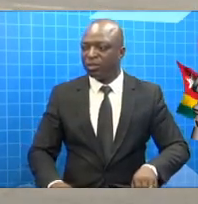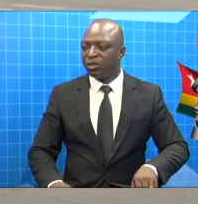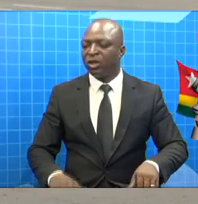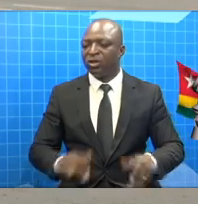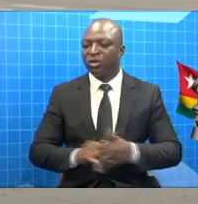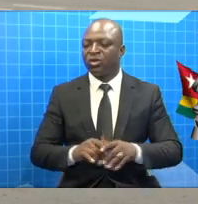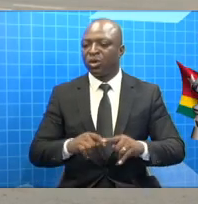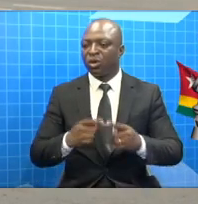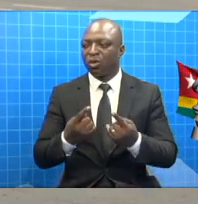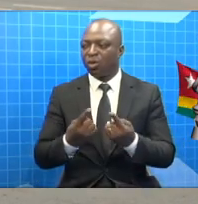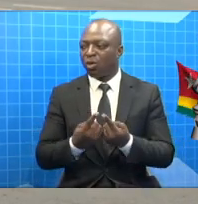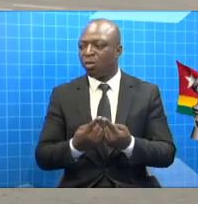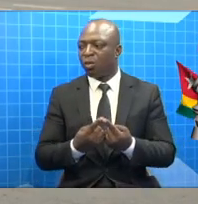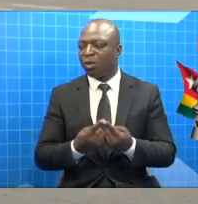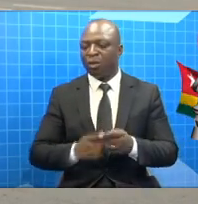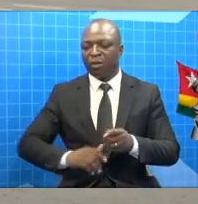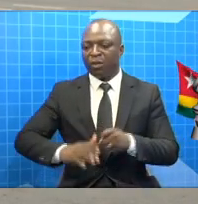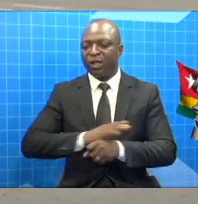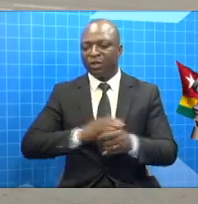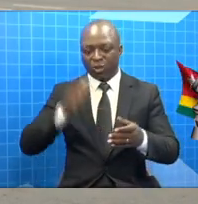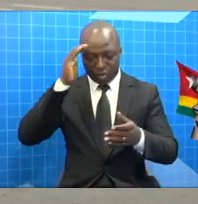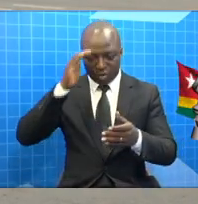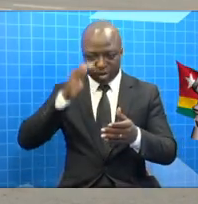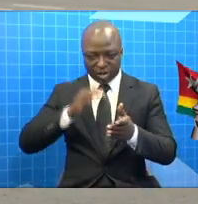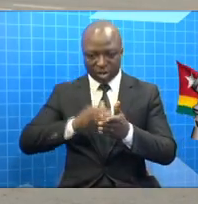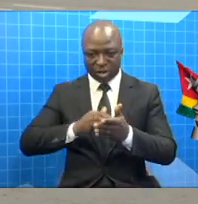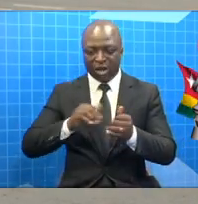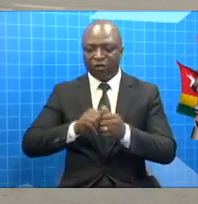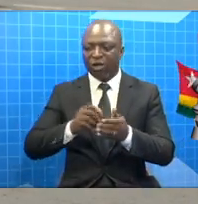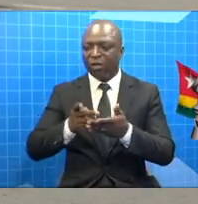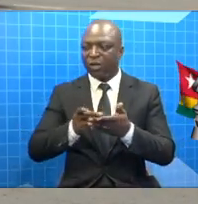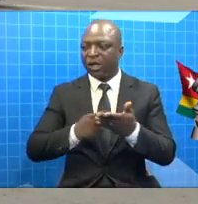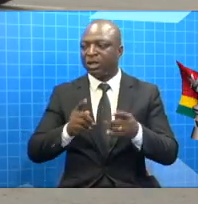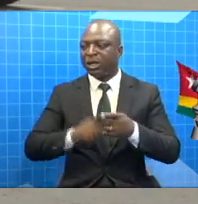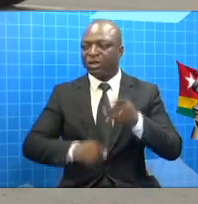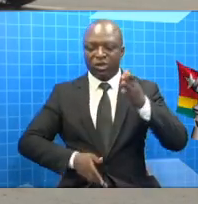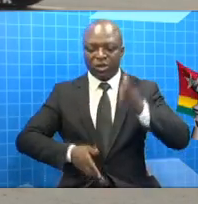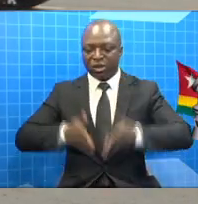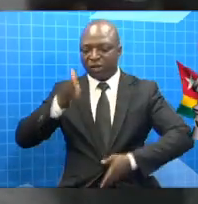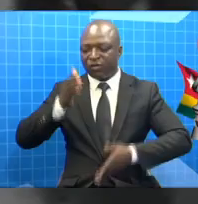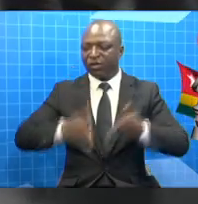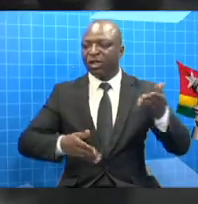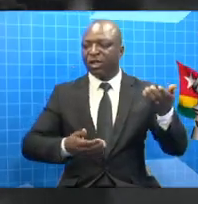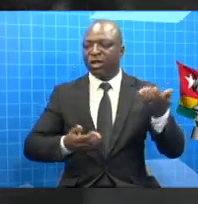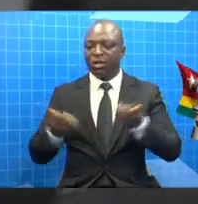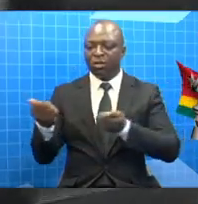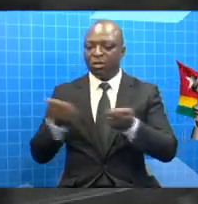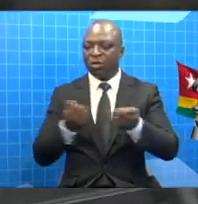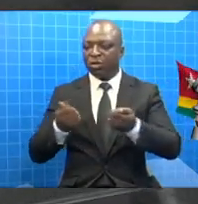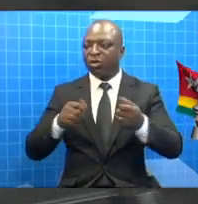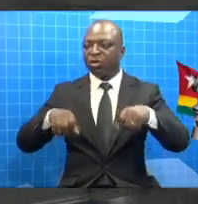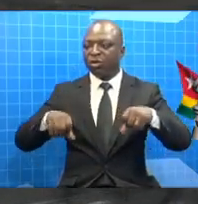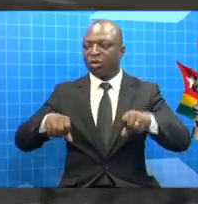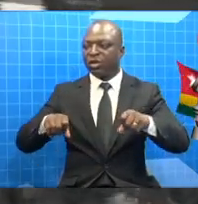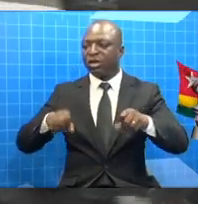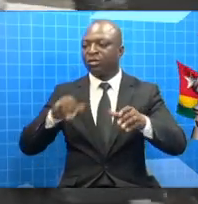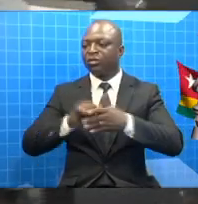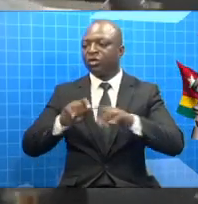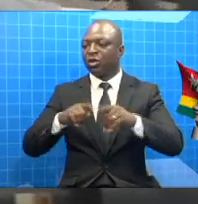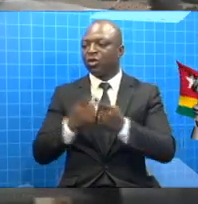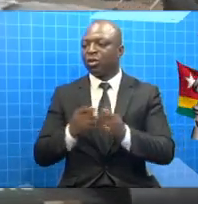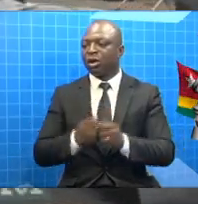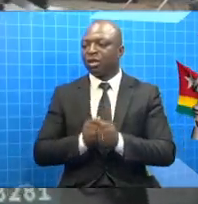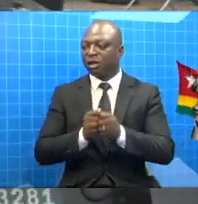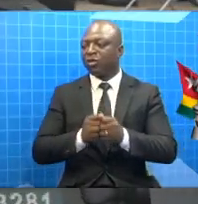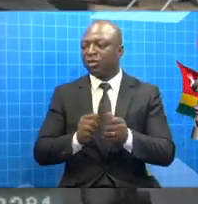Régiment blindé de reconnaissance, également de la partie à ce défilé motorisé. Une unité entraînée pour les